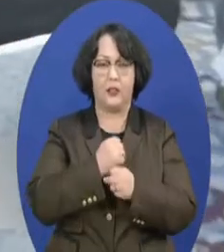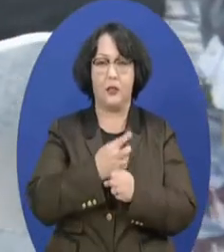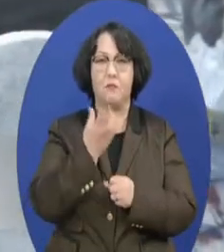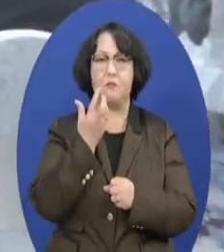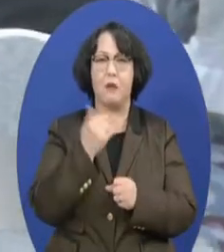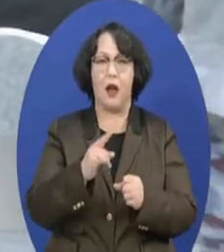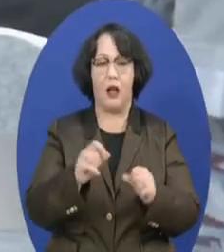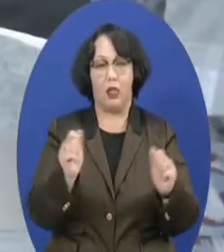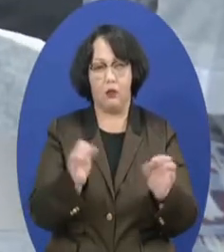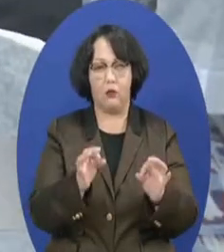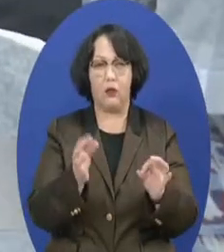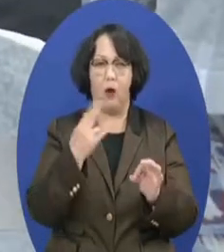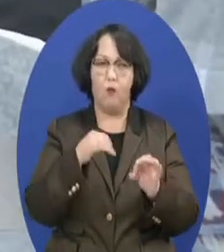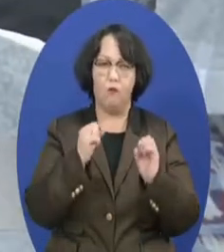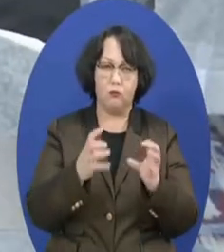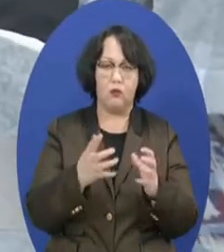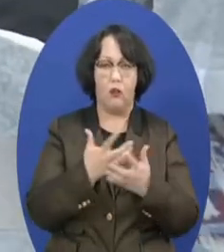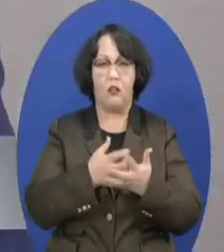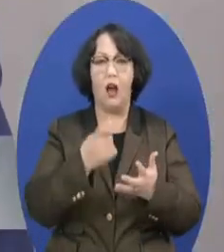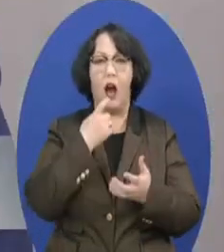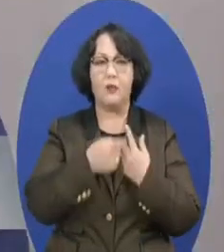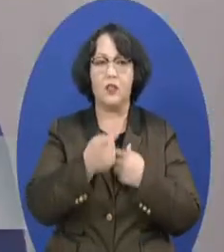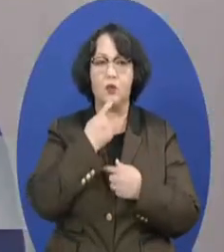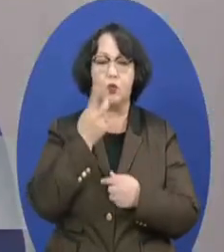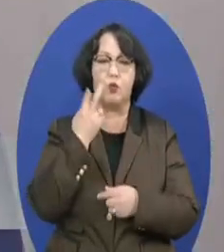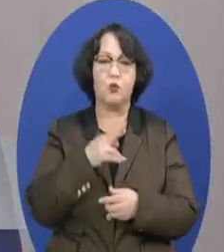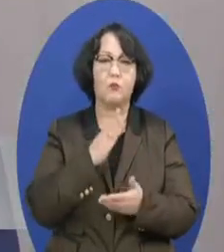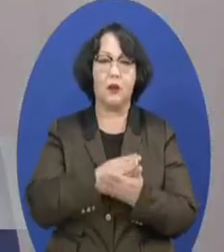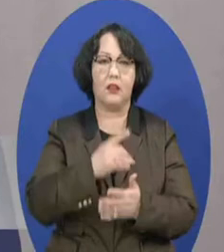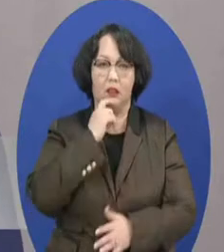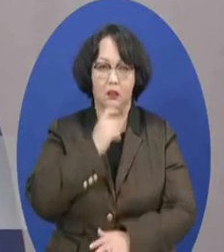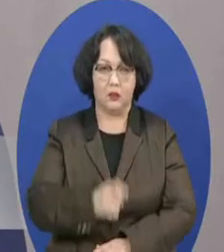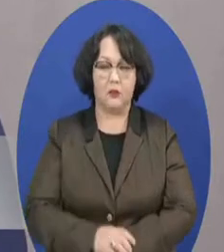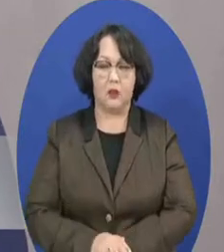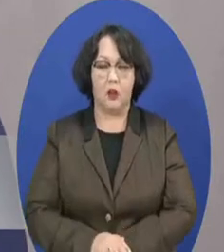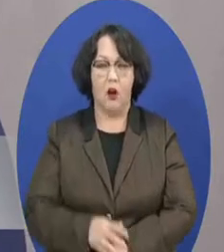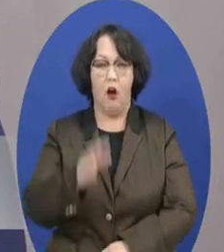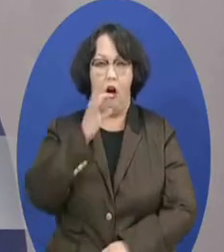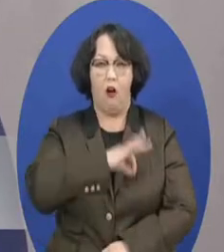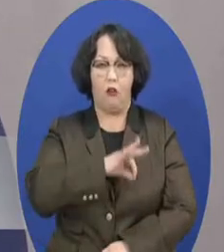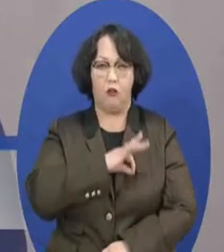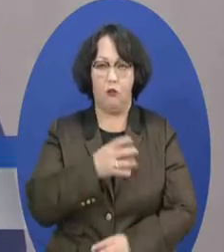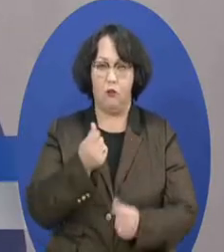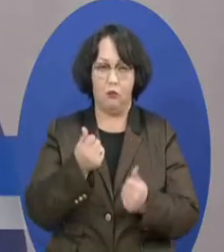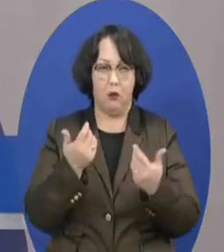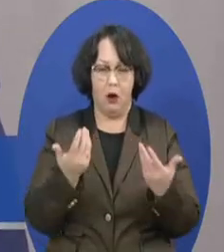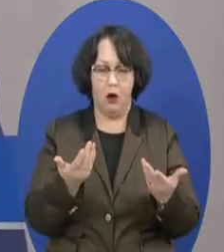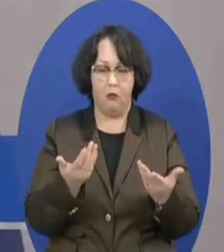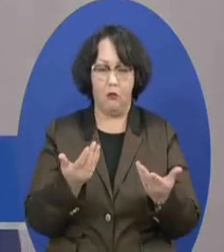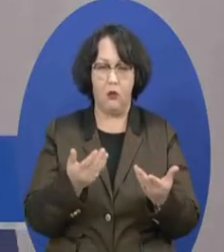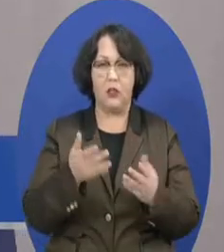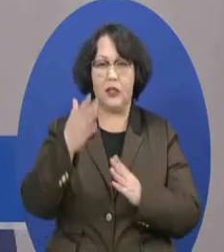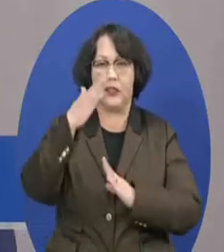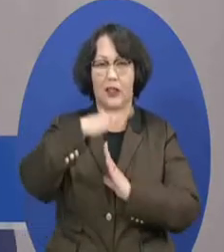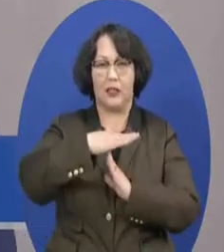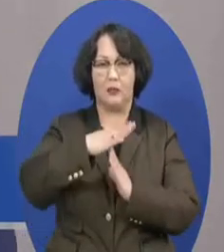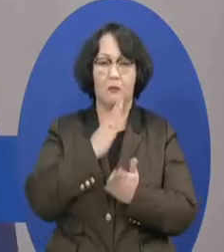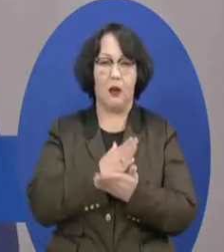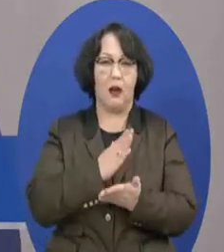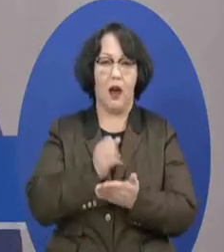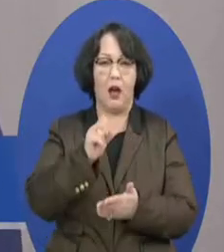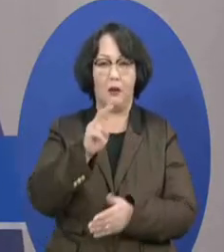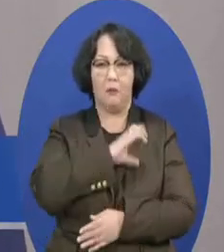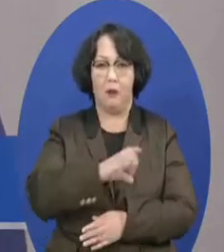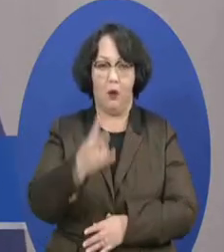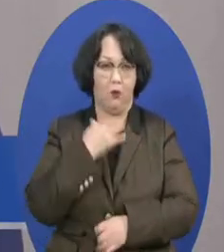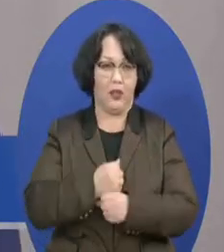амаргүй хугацаа өнгөрч байгааг ярьж байлаа. Мэдээж одоо орлогогүй та цогцсон байгаа аж ахуй